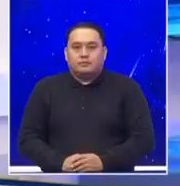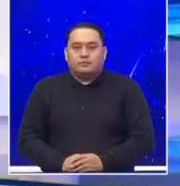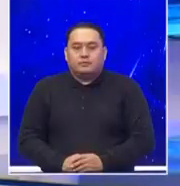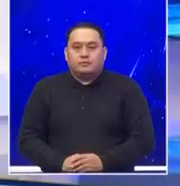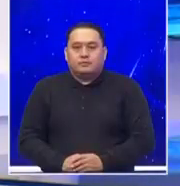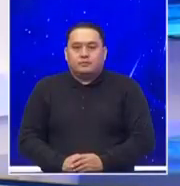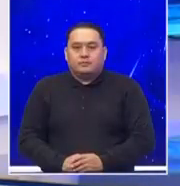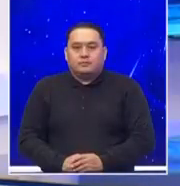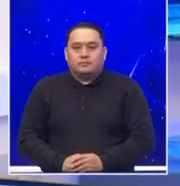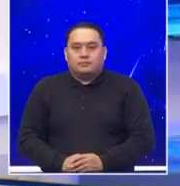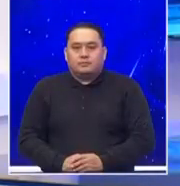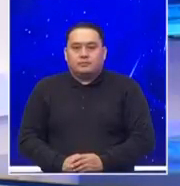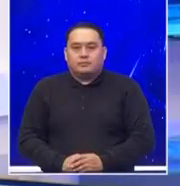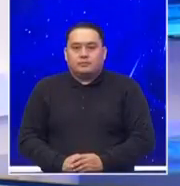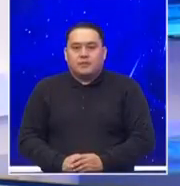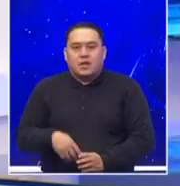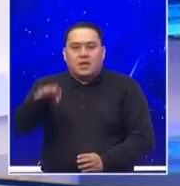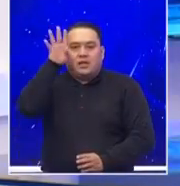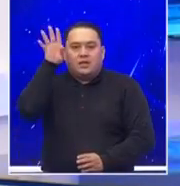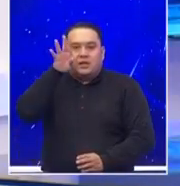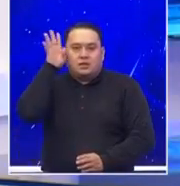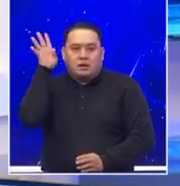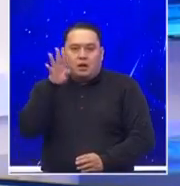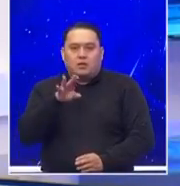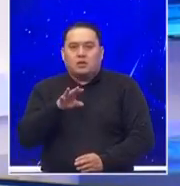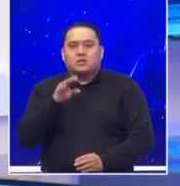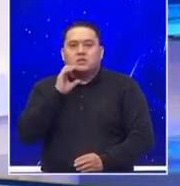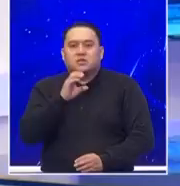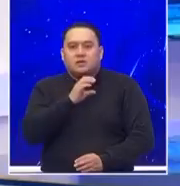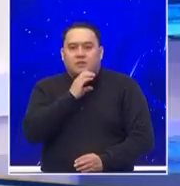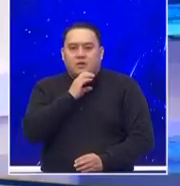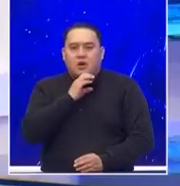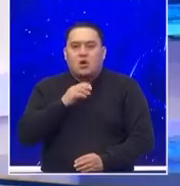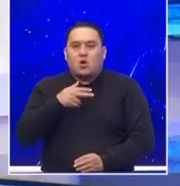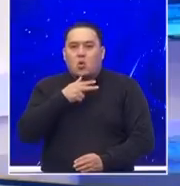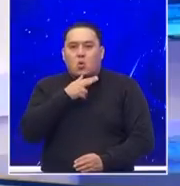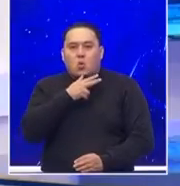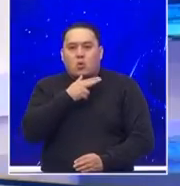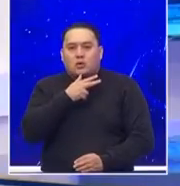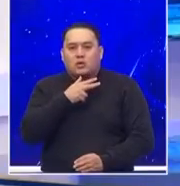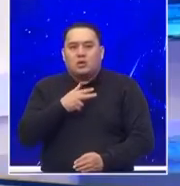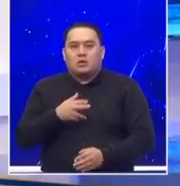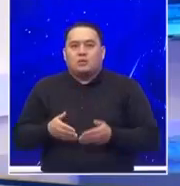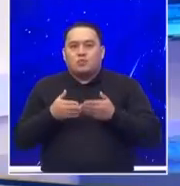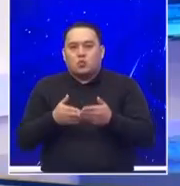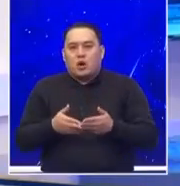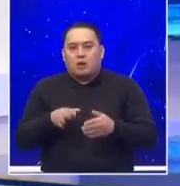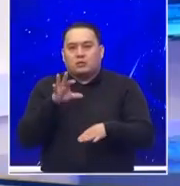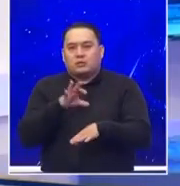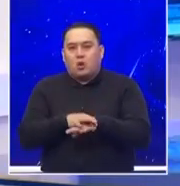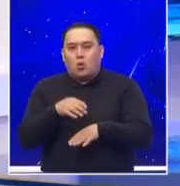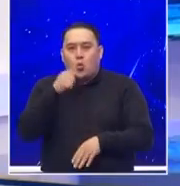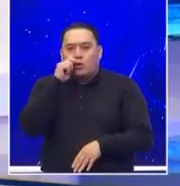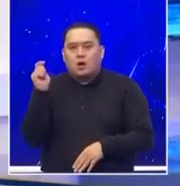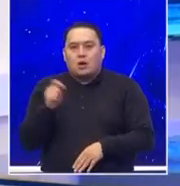Ал енді әлемнен бірер ақпар. Ирандықтар парсы шығанағында оңтүстік Корея туымен жүзіп бара жатқан мұнай танкерін ұстады. Ал